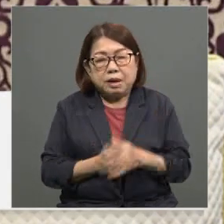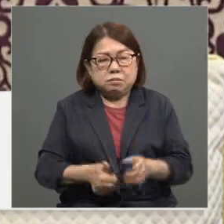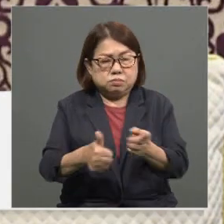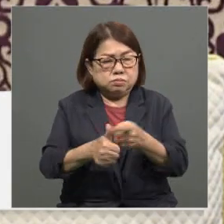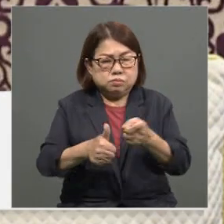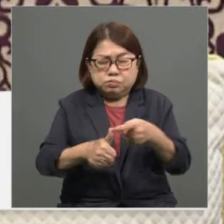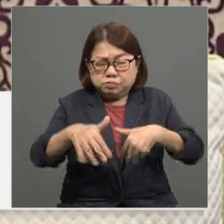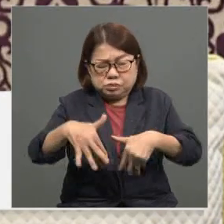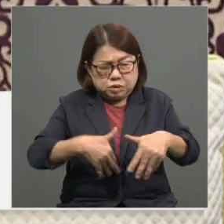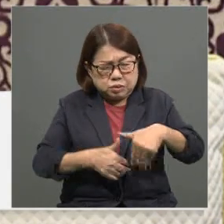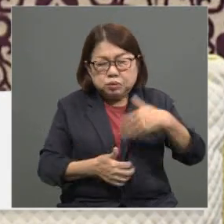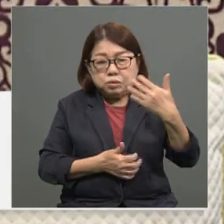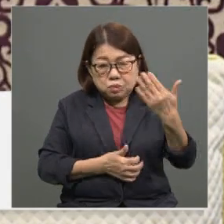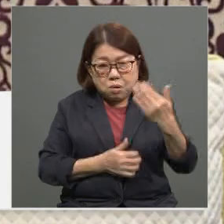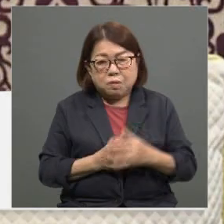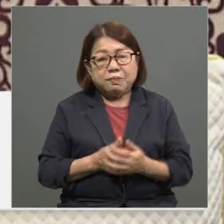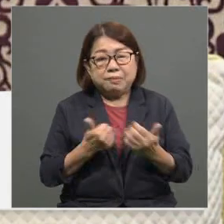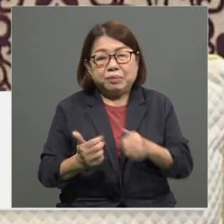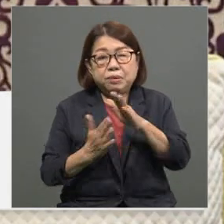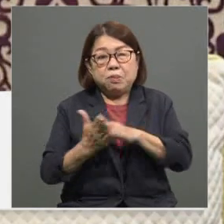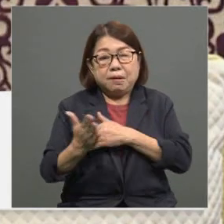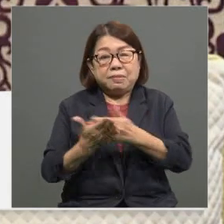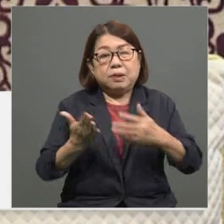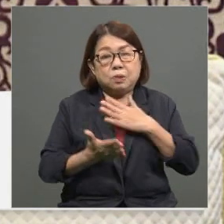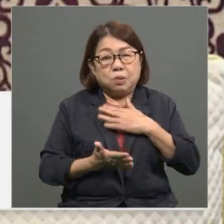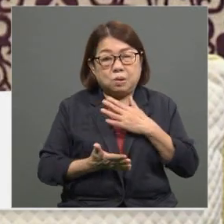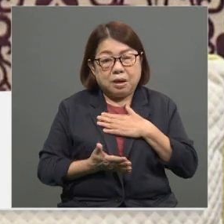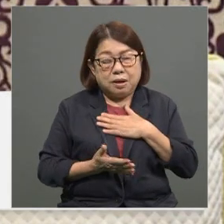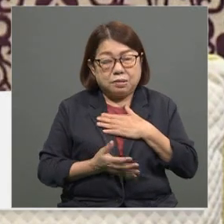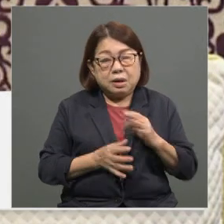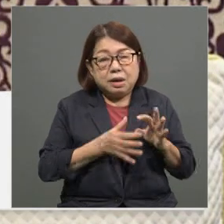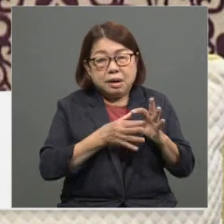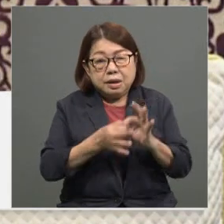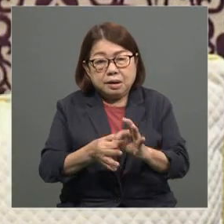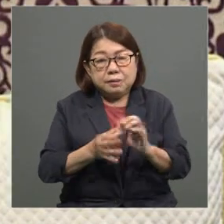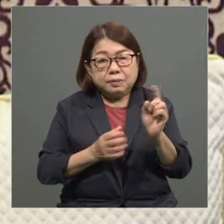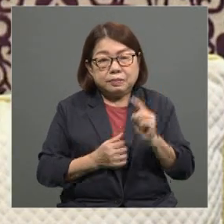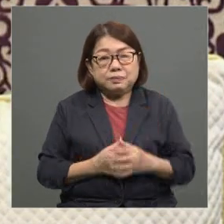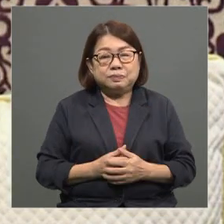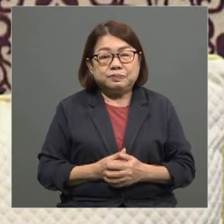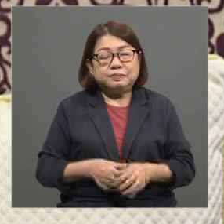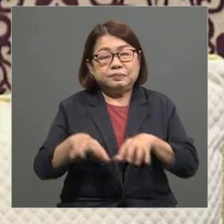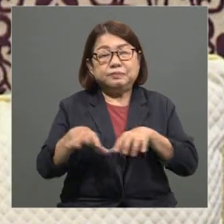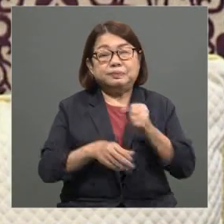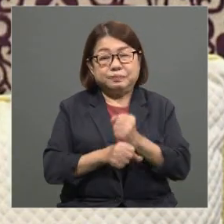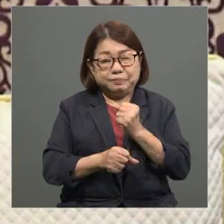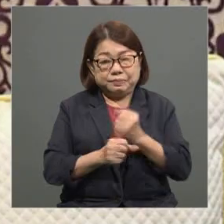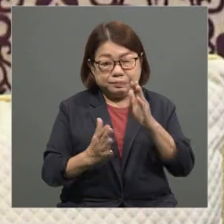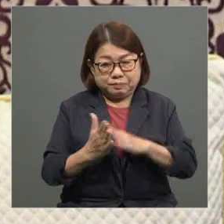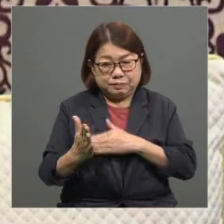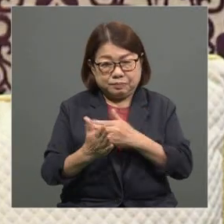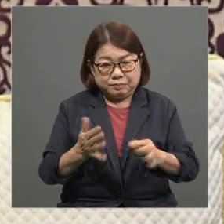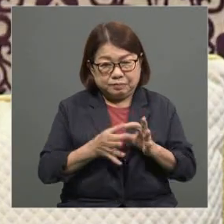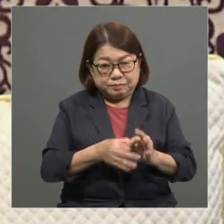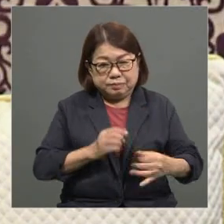ชนเป็นศูนย์กลางดังนั้นนโยบายที่เราจะใช้ในเรื่องในการ ดำเนินนโยบายต่างประเ